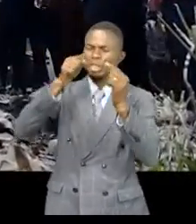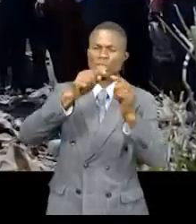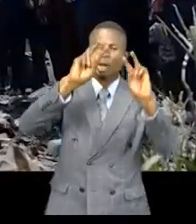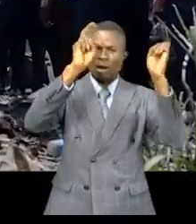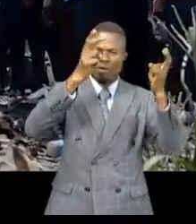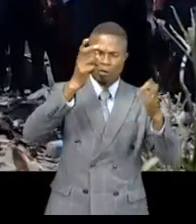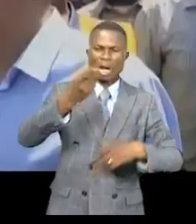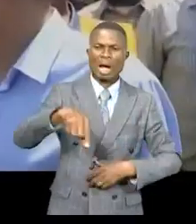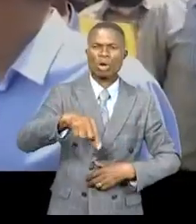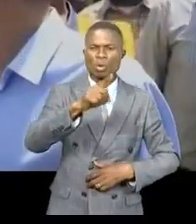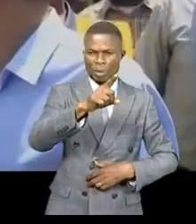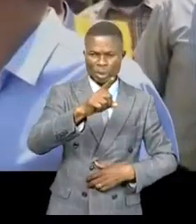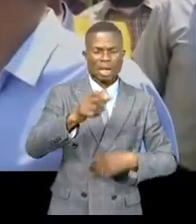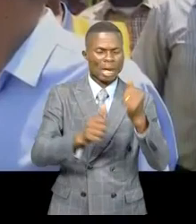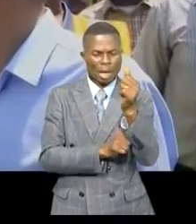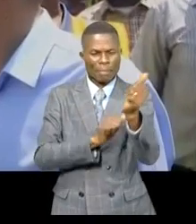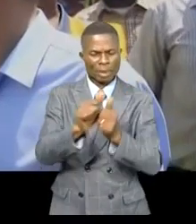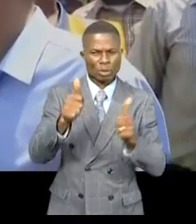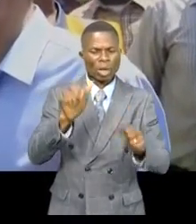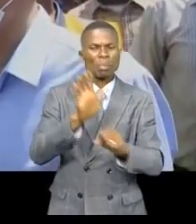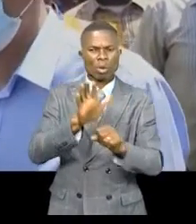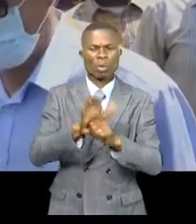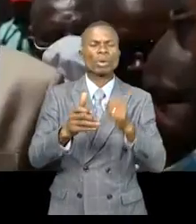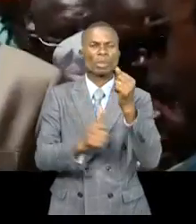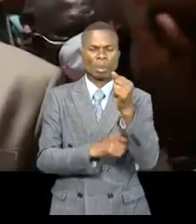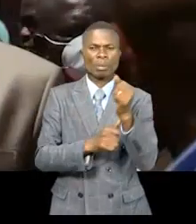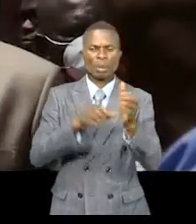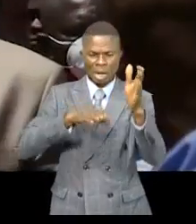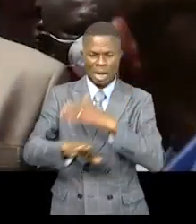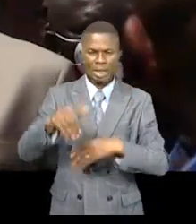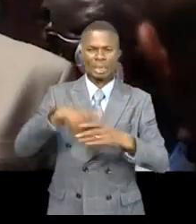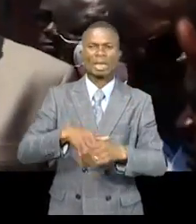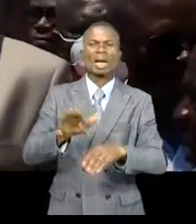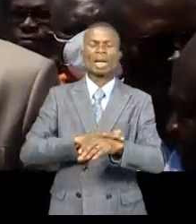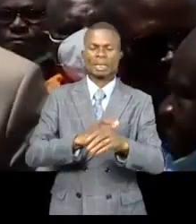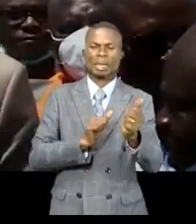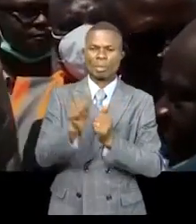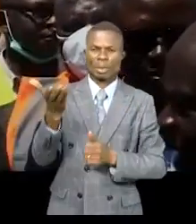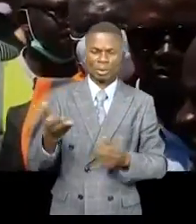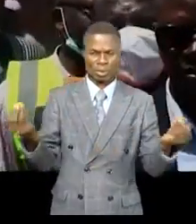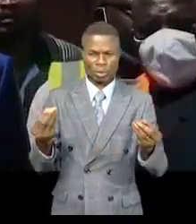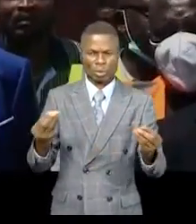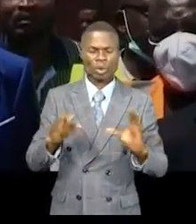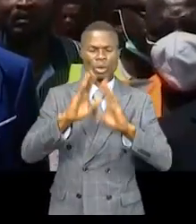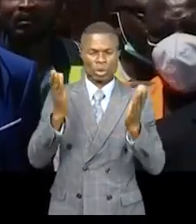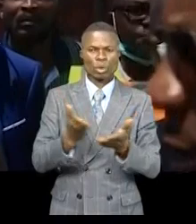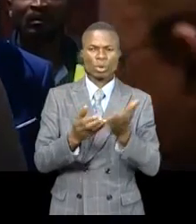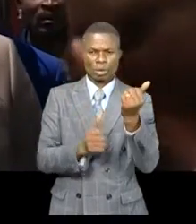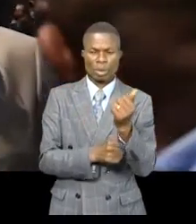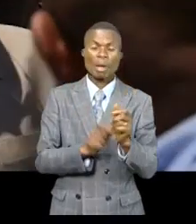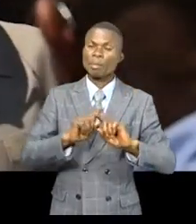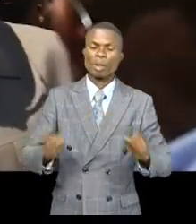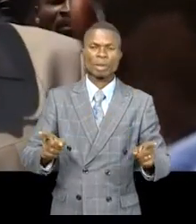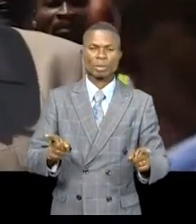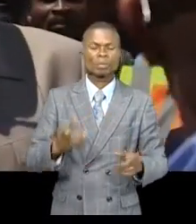la circulation et l'on sait, des milliers de personnes en étaient bénéficiaires parce que tout le monde y empruntait. Malgré